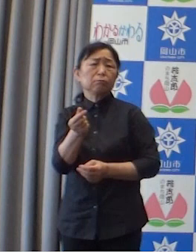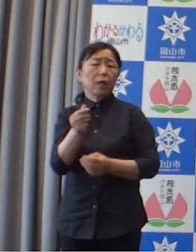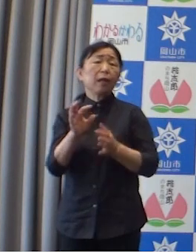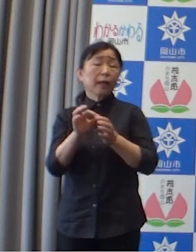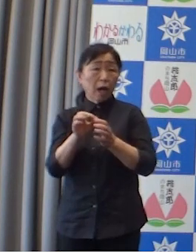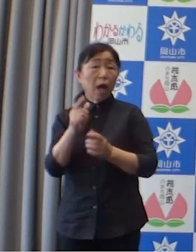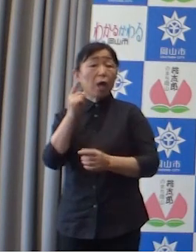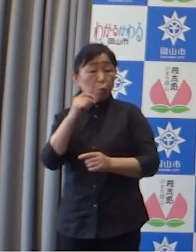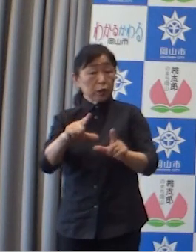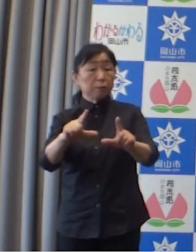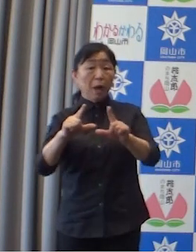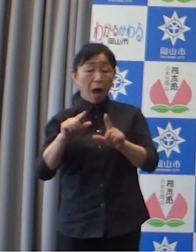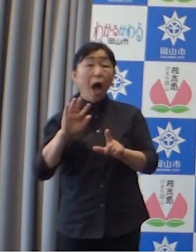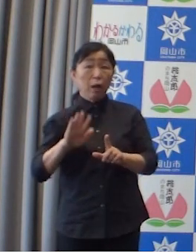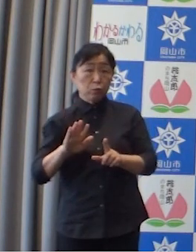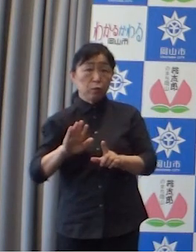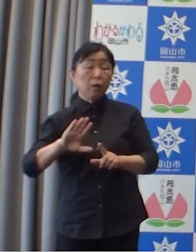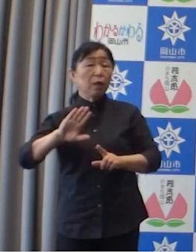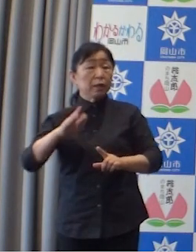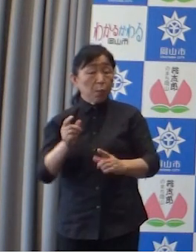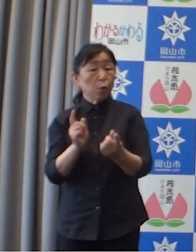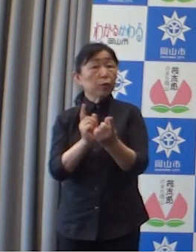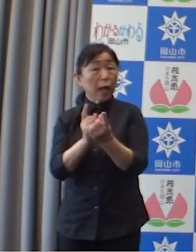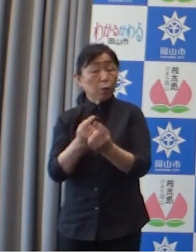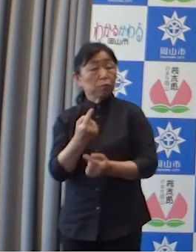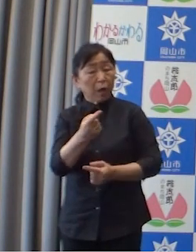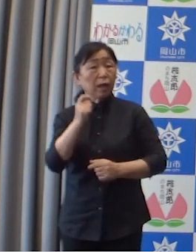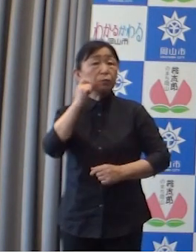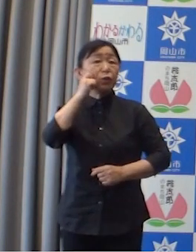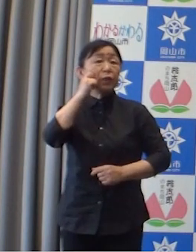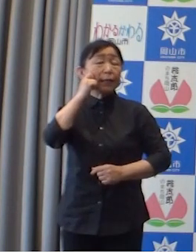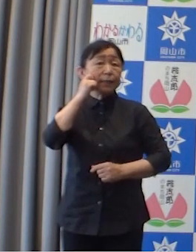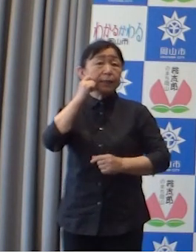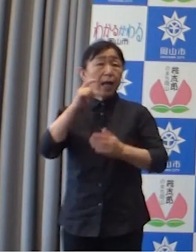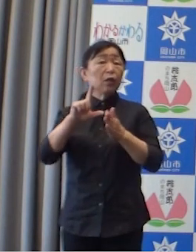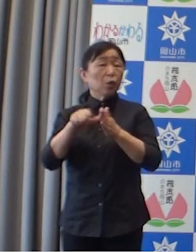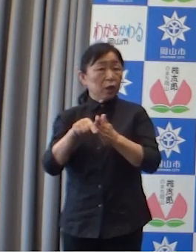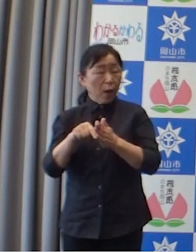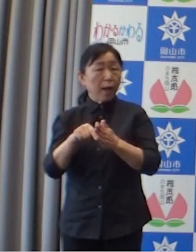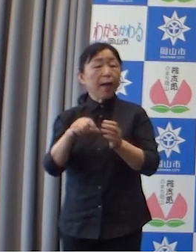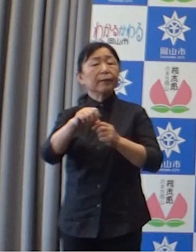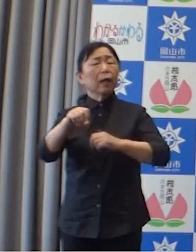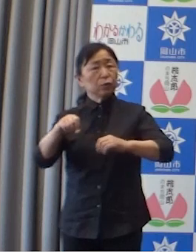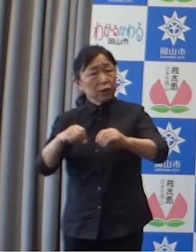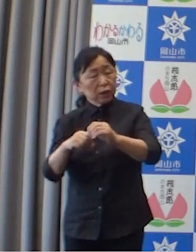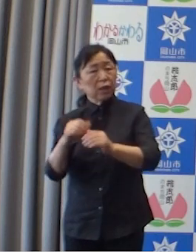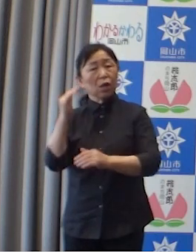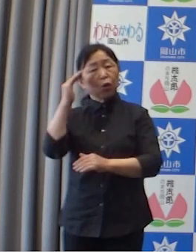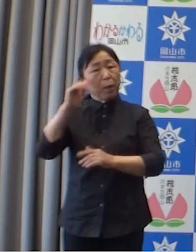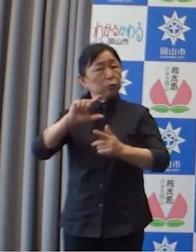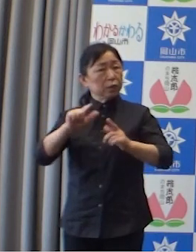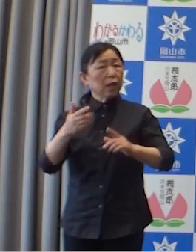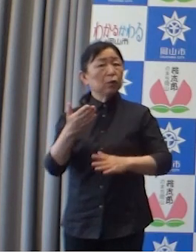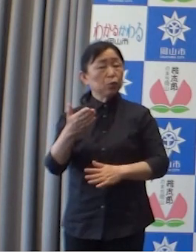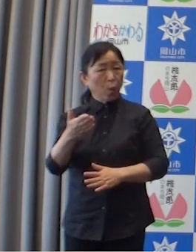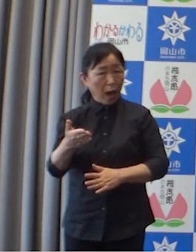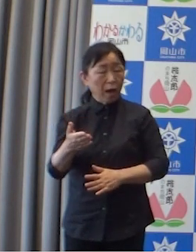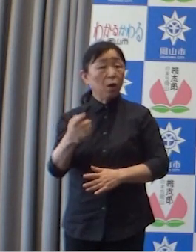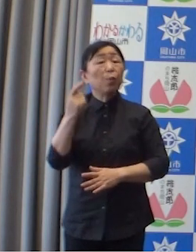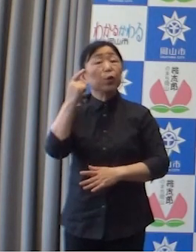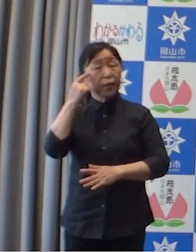と逆に混乱をしてしまうんではないかっていう危惧があって、若干伸びてたんです